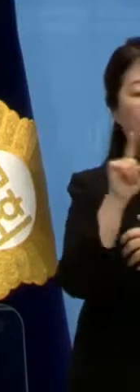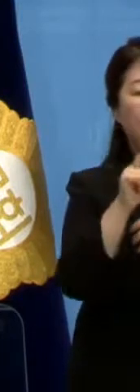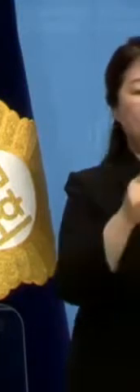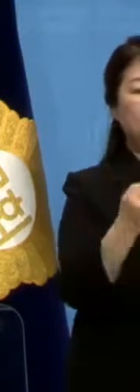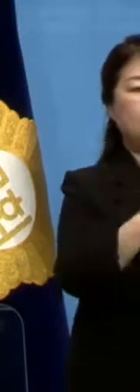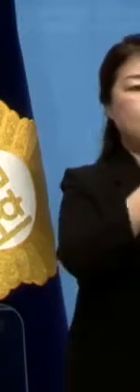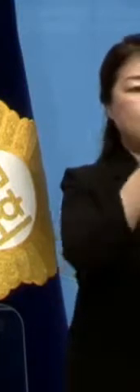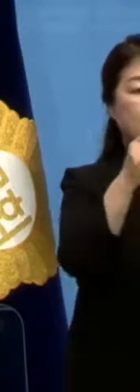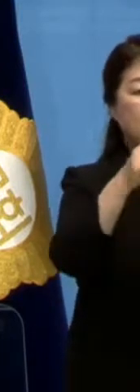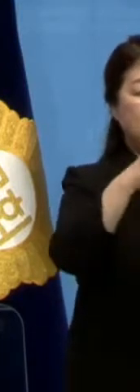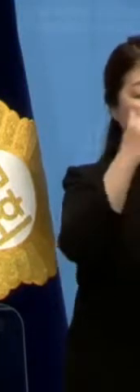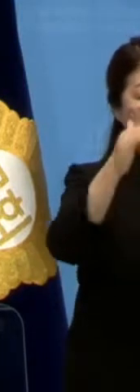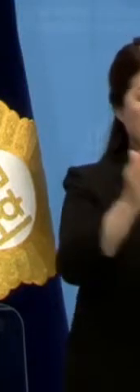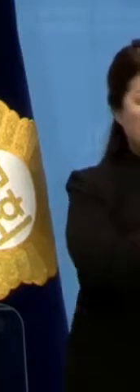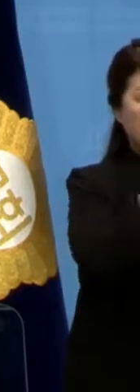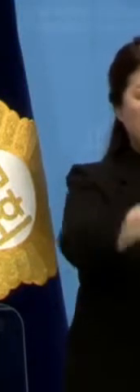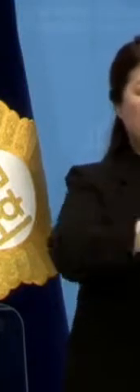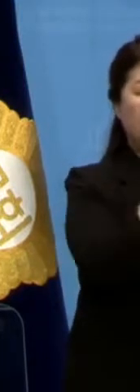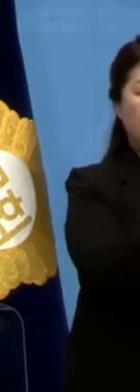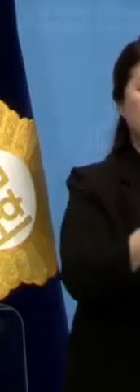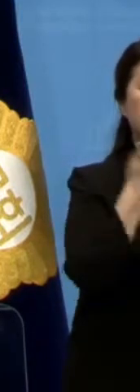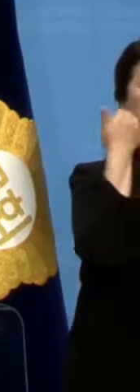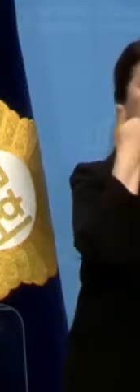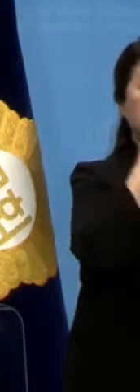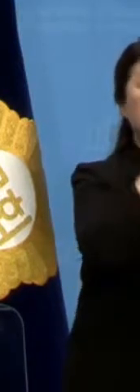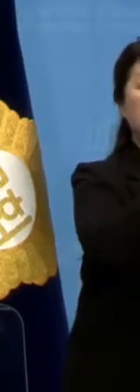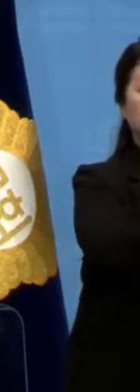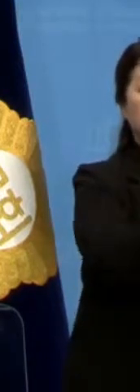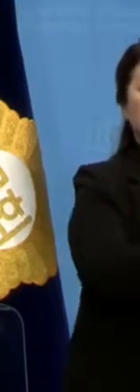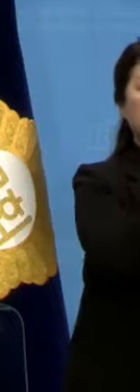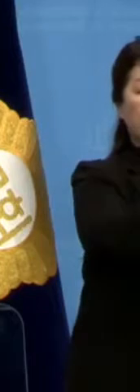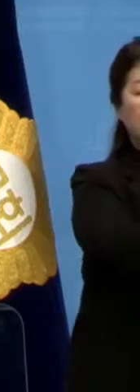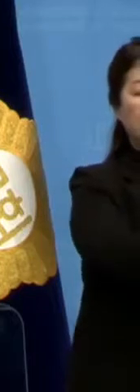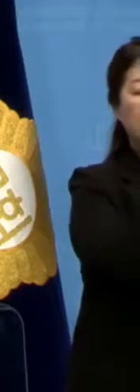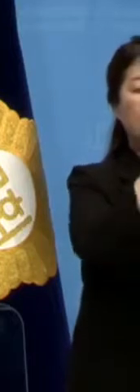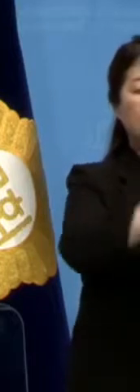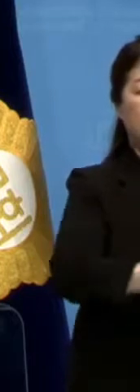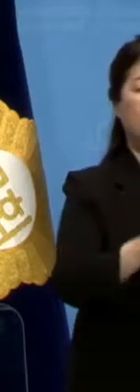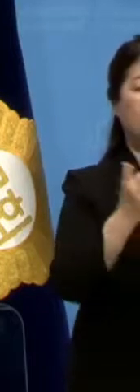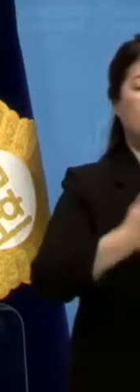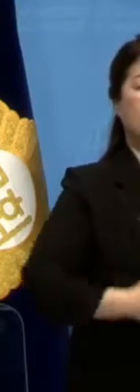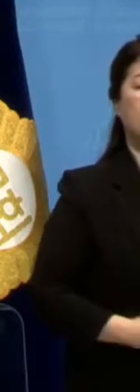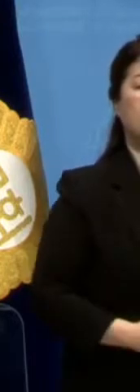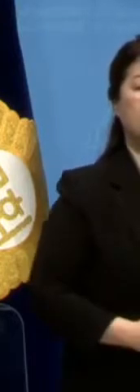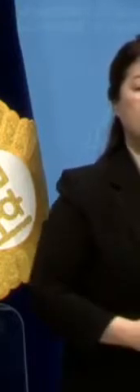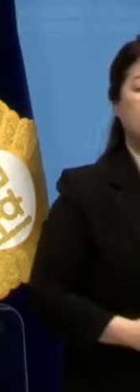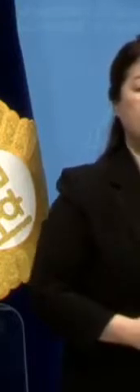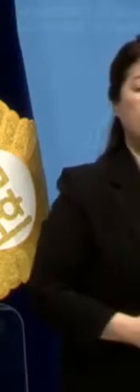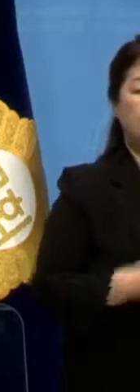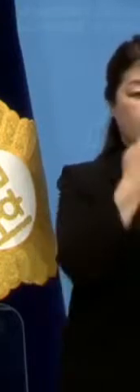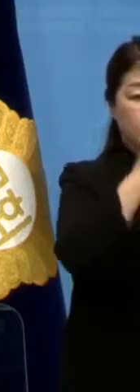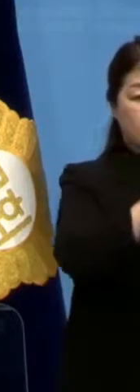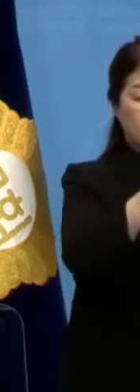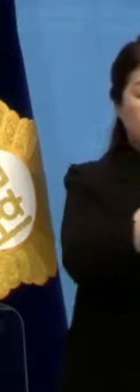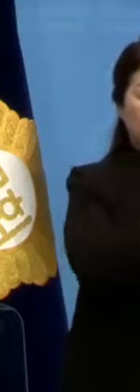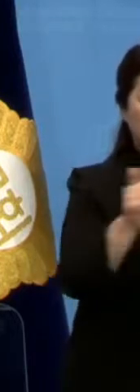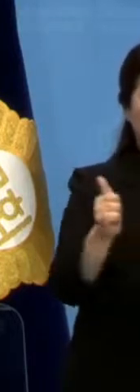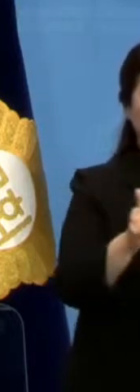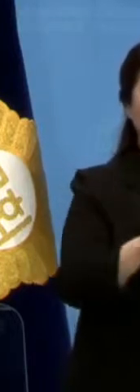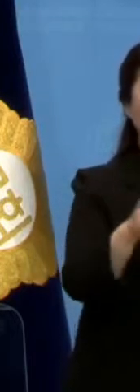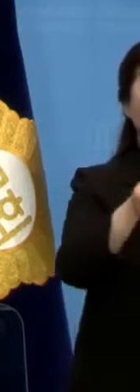세대에게 전가하는 부도덕한 행위가 아닐 수가 없습니다. 민생도 파탄에 이르고